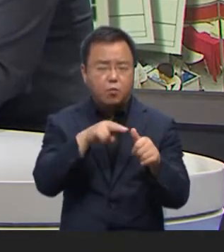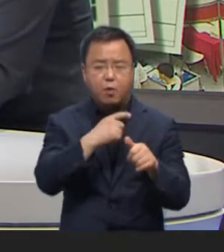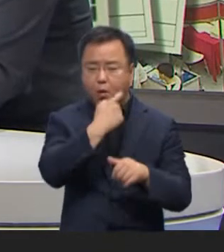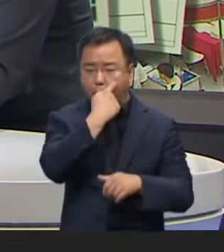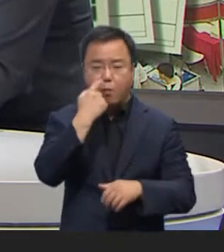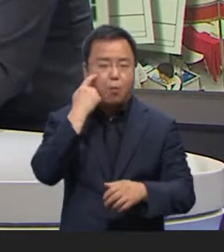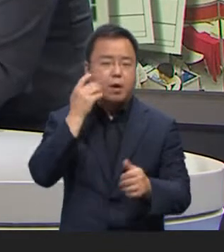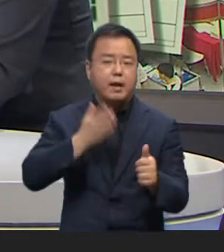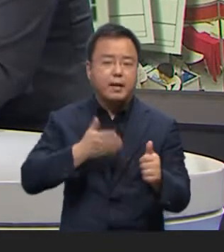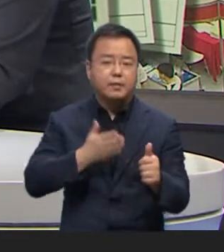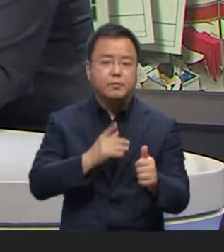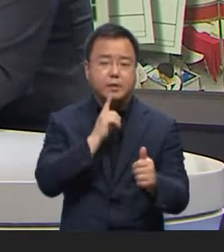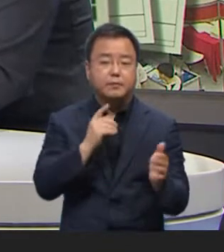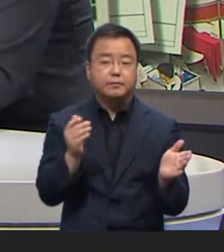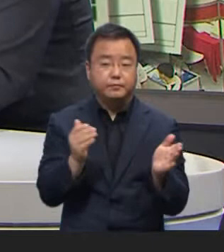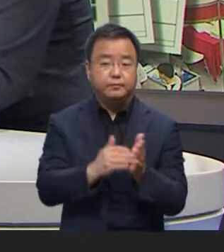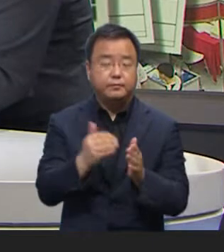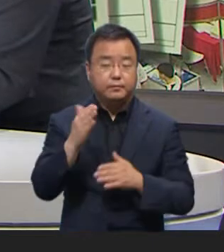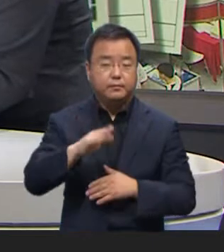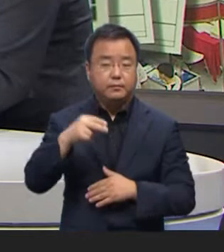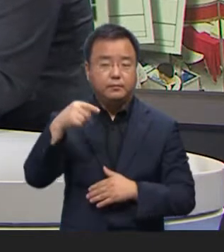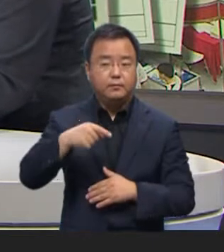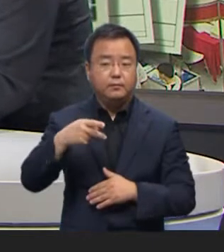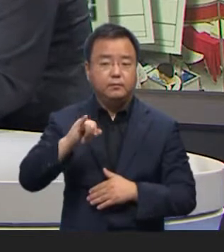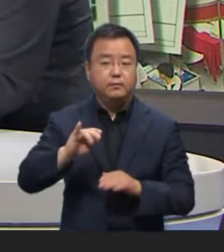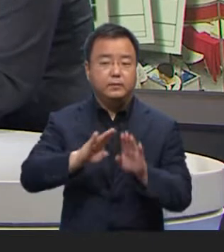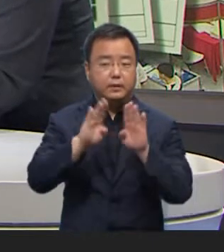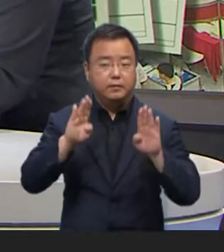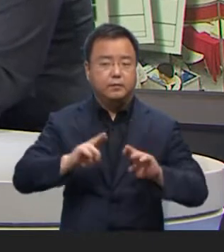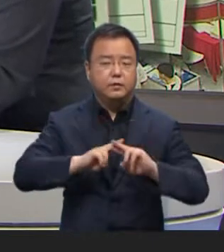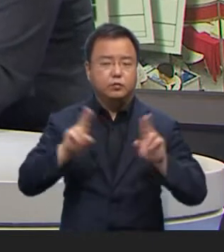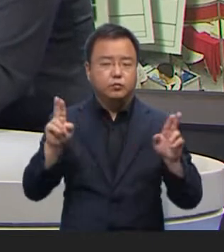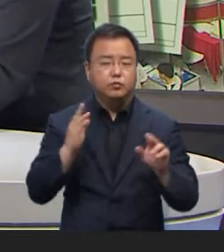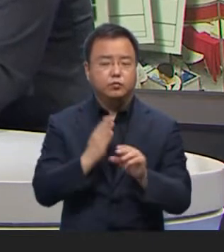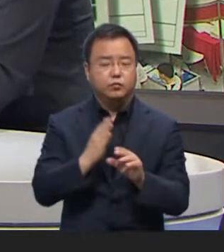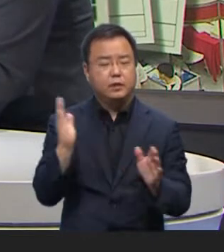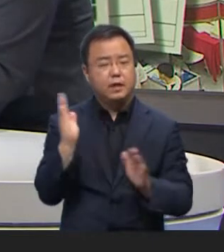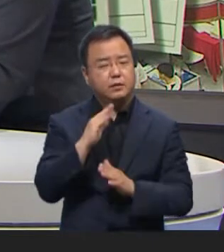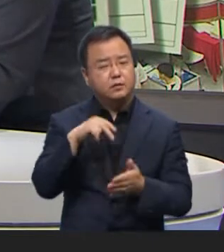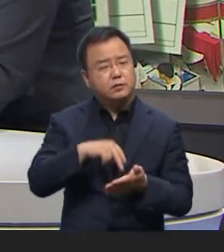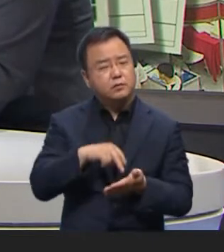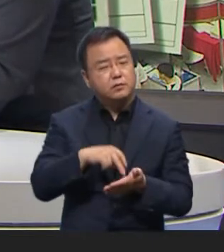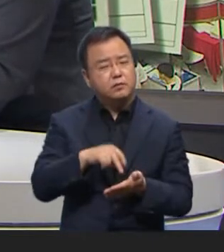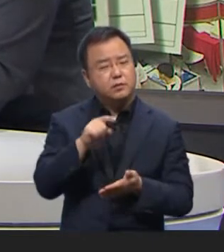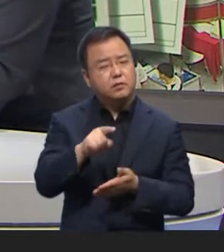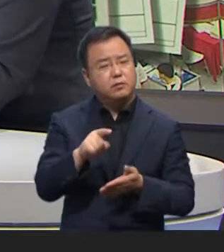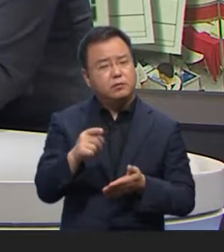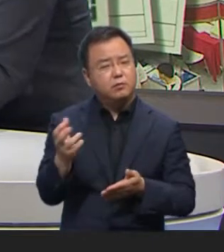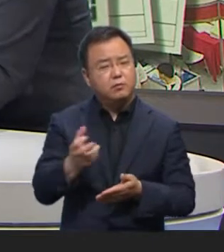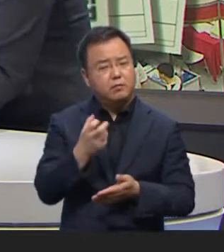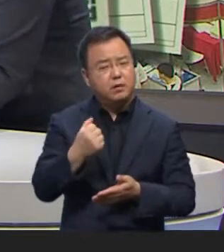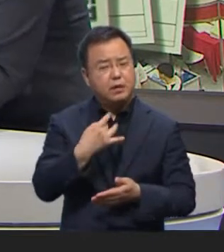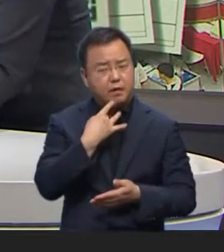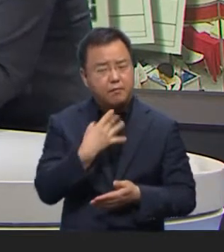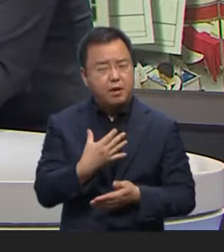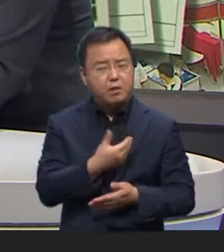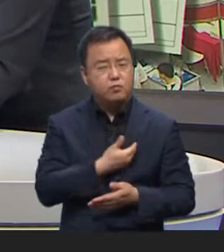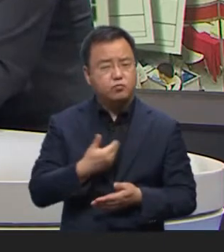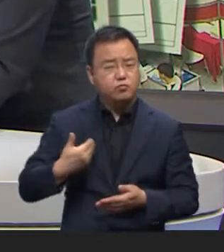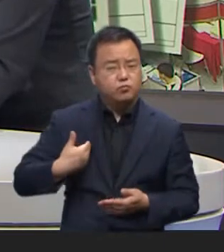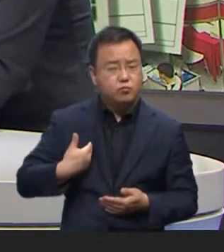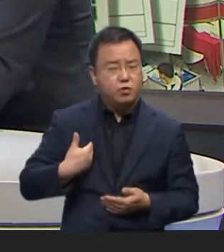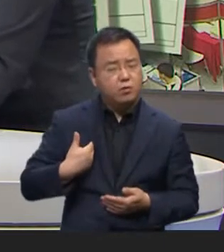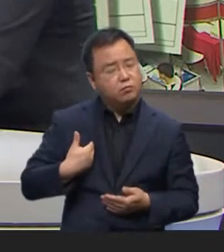했는데 사실 지금 뭐 수시 박람회 도 취소가 되는 입장에서 학생들 입장에선 이거가지고 과연 충분할 수 있겠느냐 이런 우려가